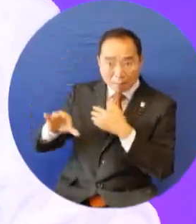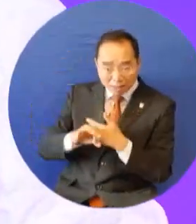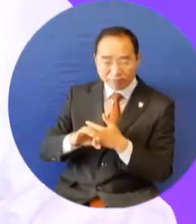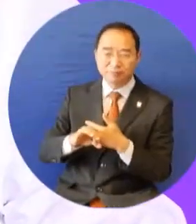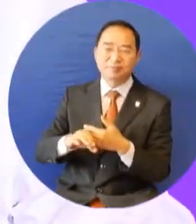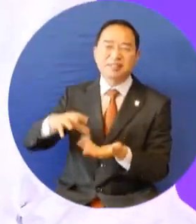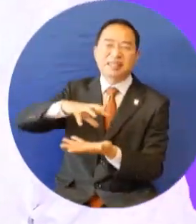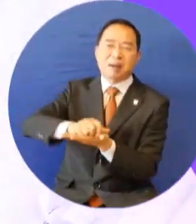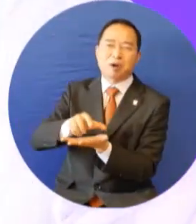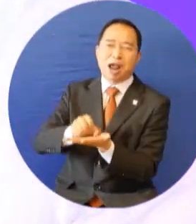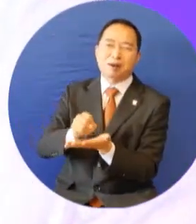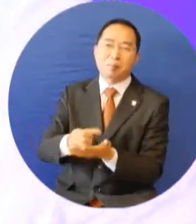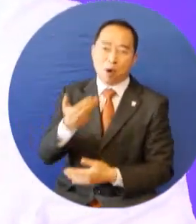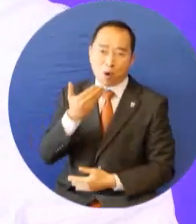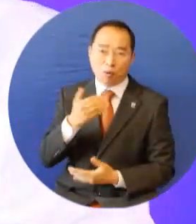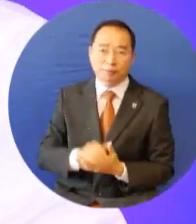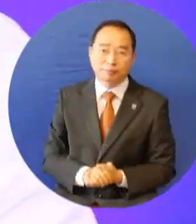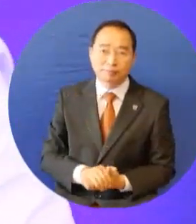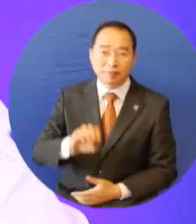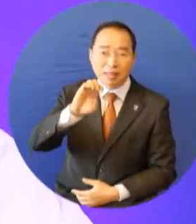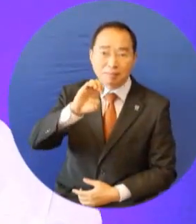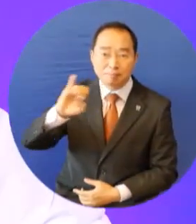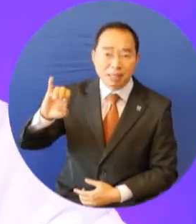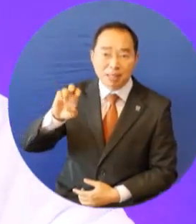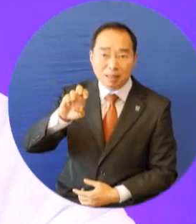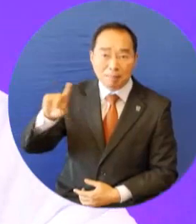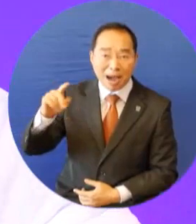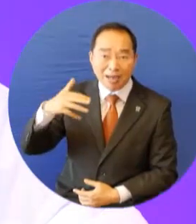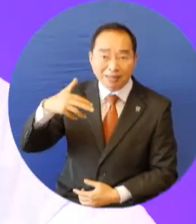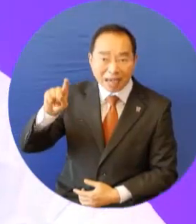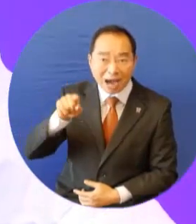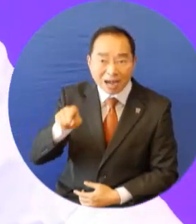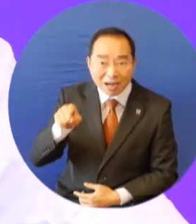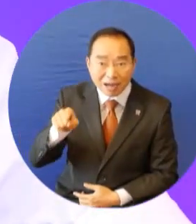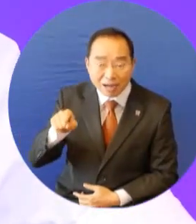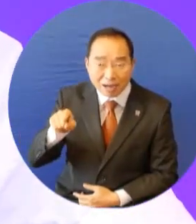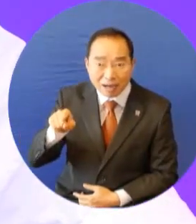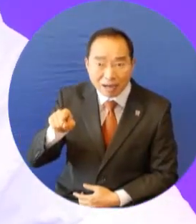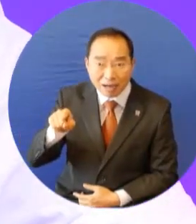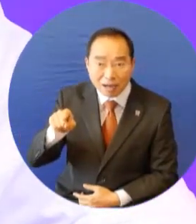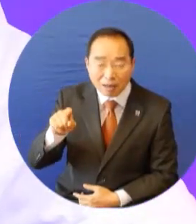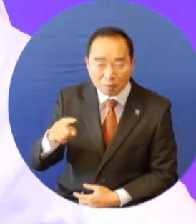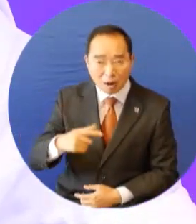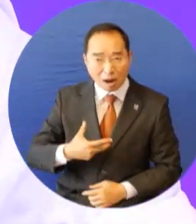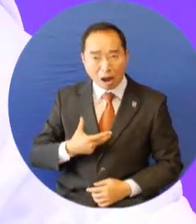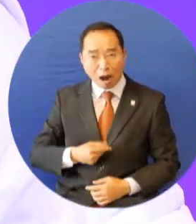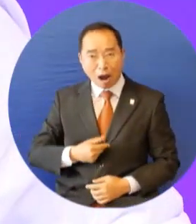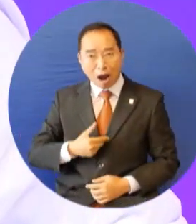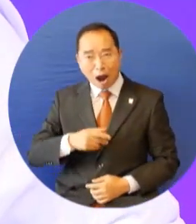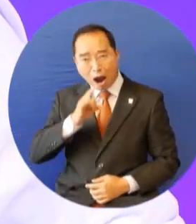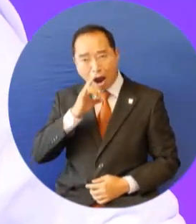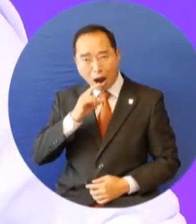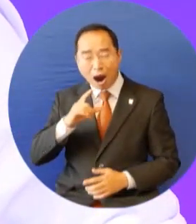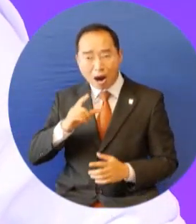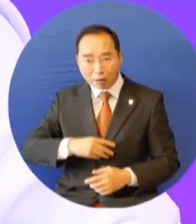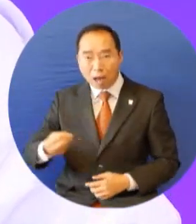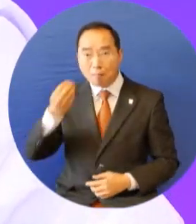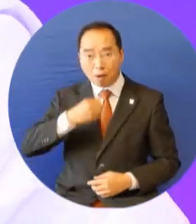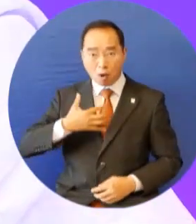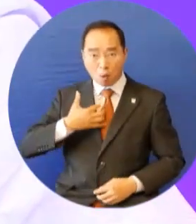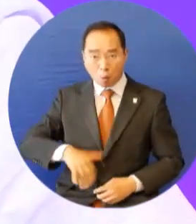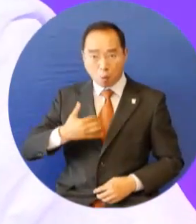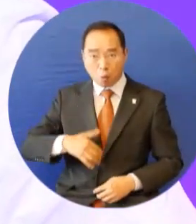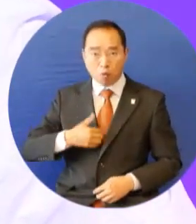피마자 나물도 있죠. 피마자. 피마자는 변비가 심할 때 설사액으로는 최고예요. 피마자 기름이.